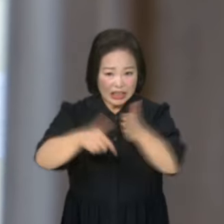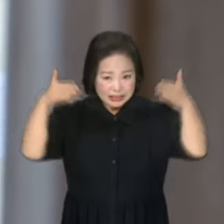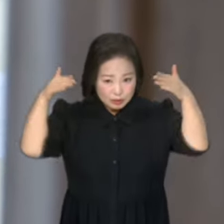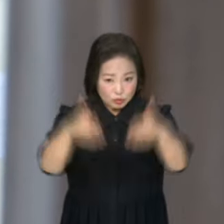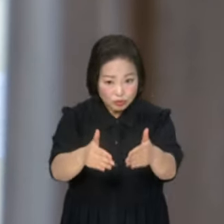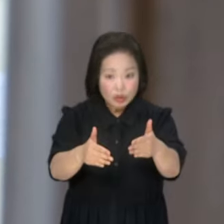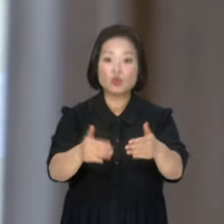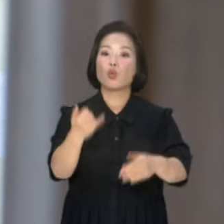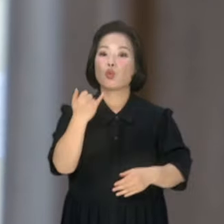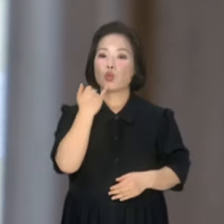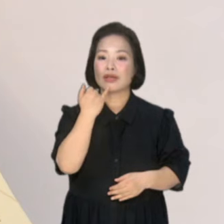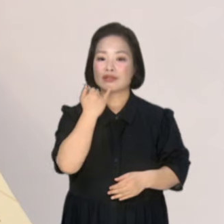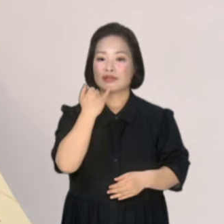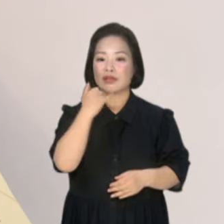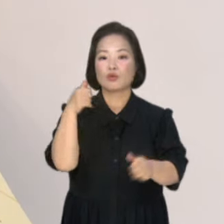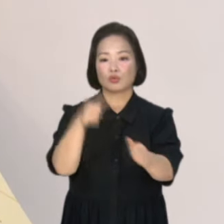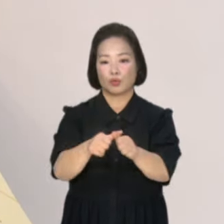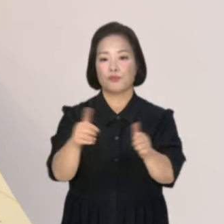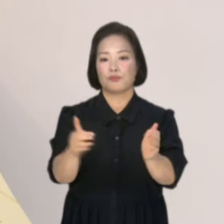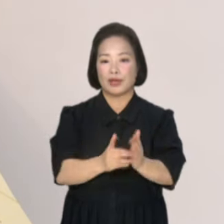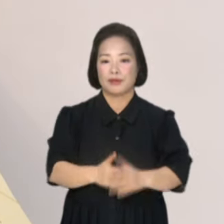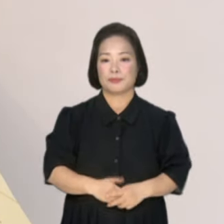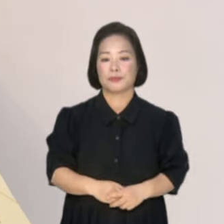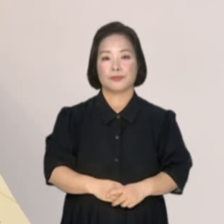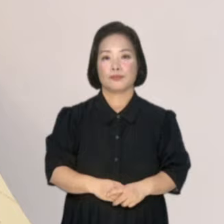조언합니다 연합뉴스 안태린 있니다